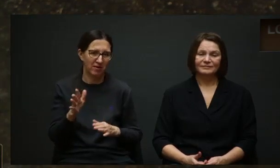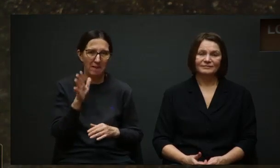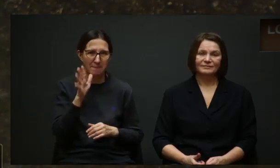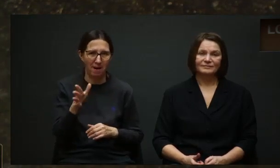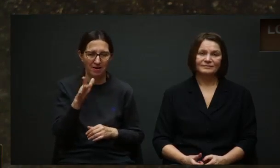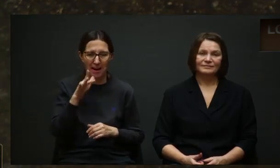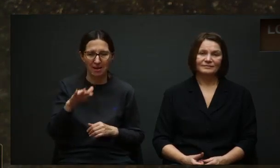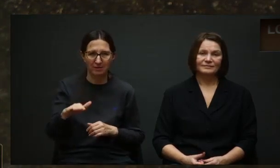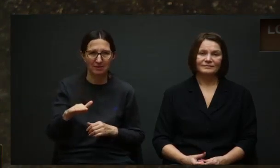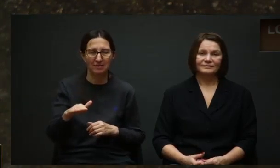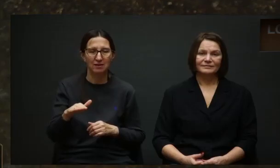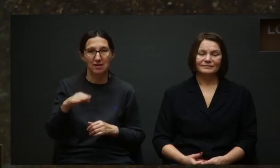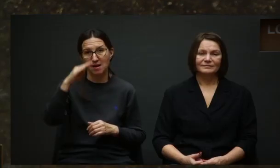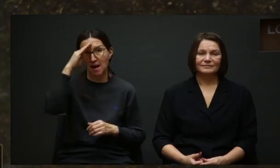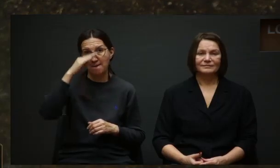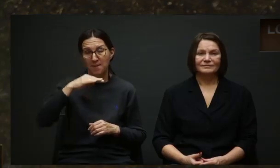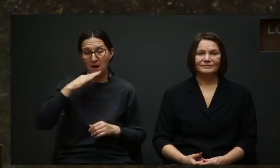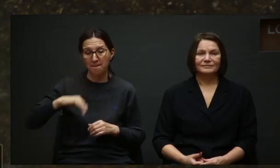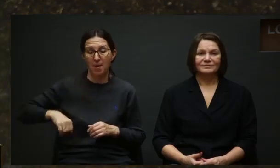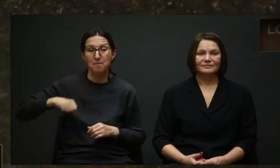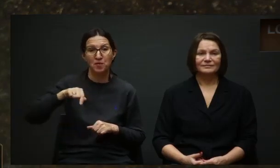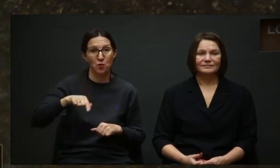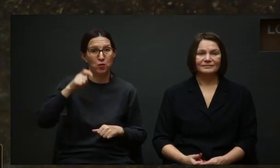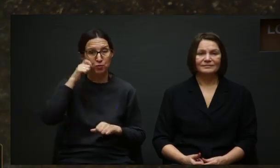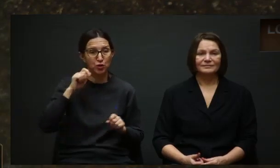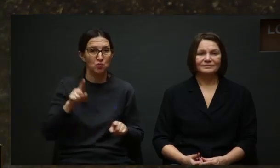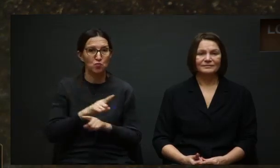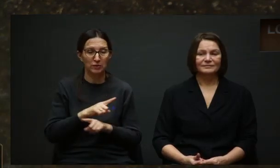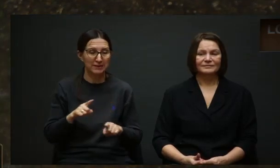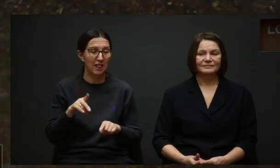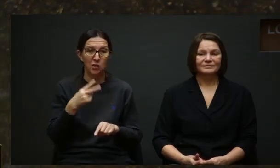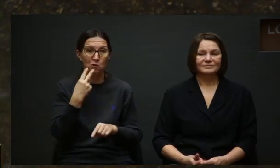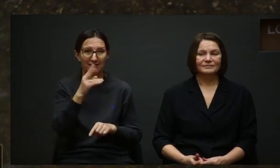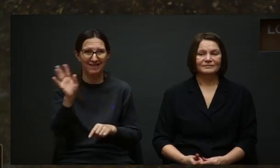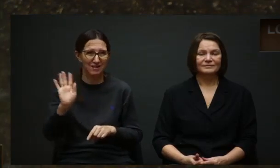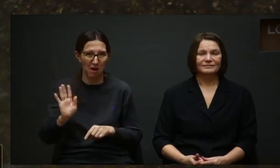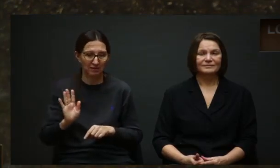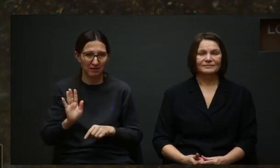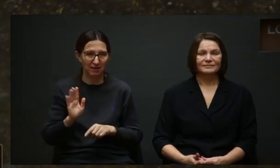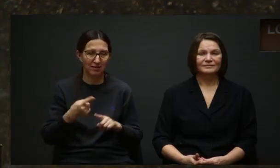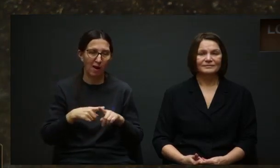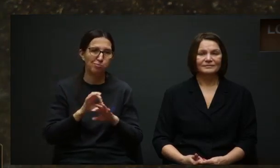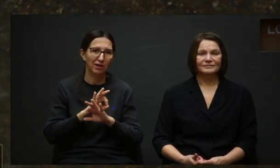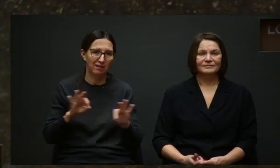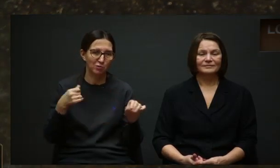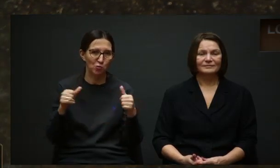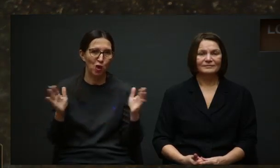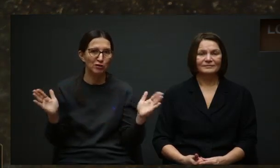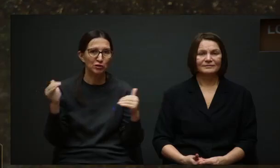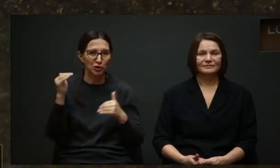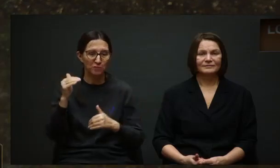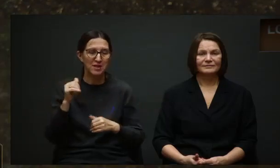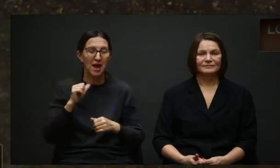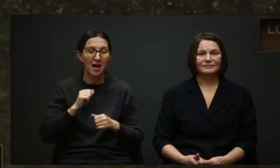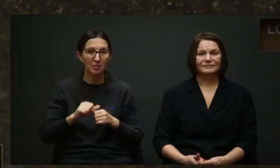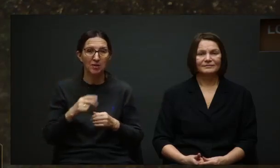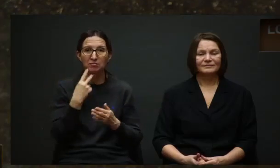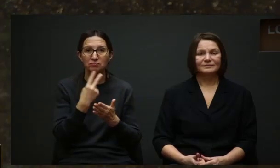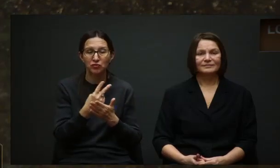лет папа привел меня в Пушкинский музей, но вовсе не смотреть на прекрасную живопись, а на